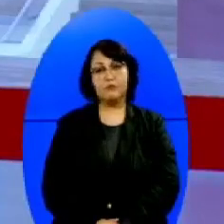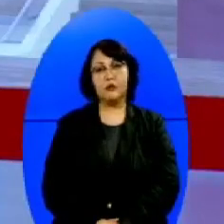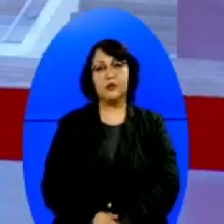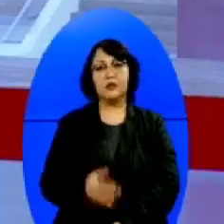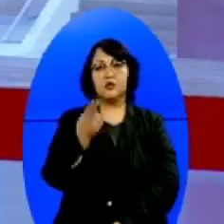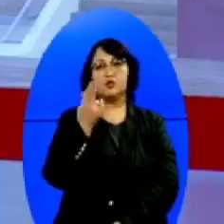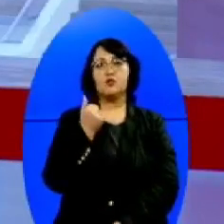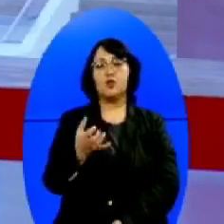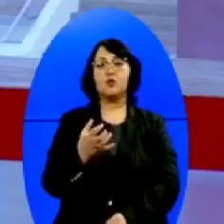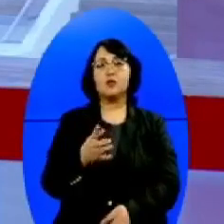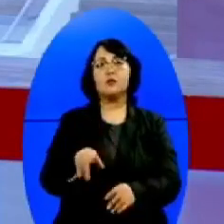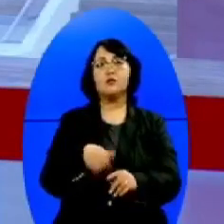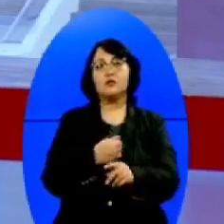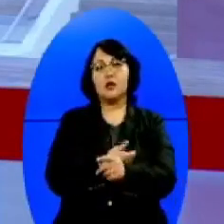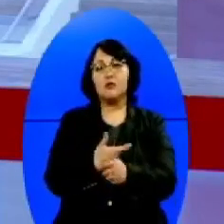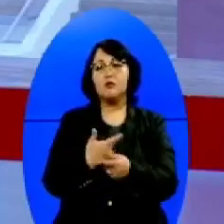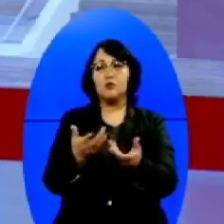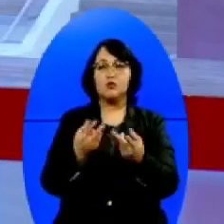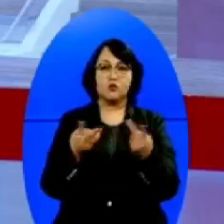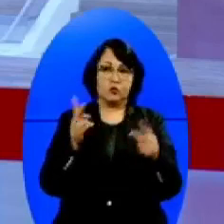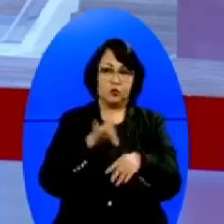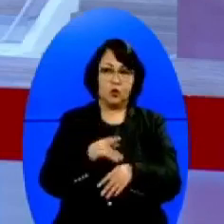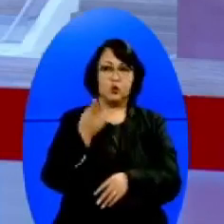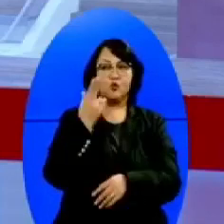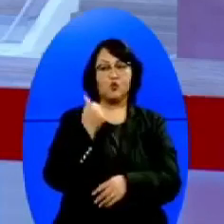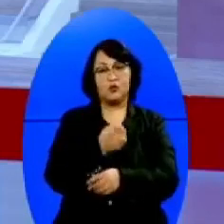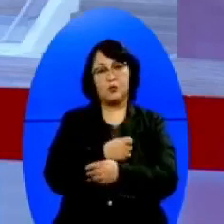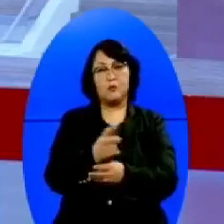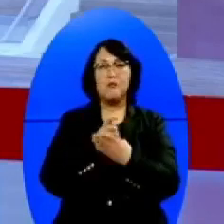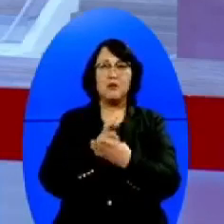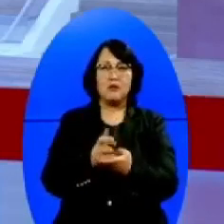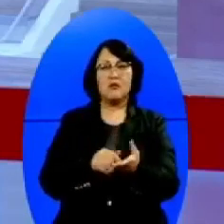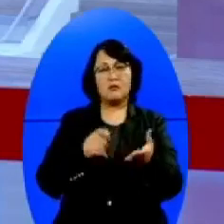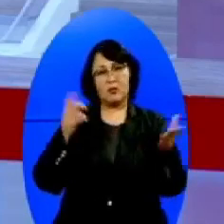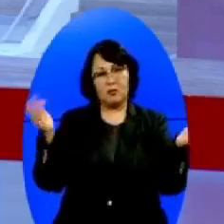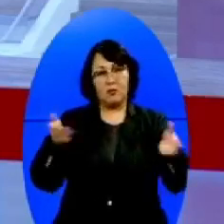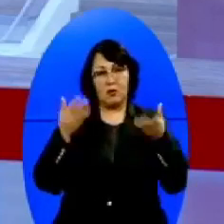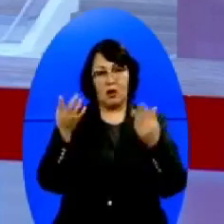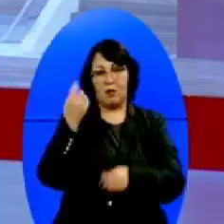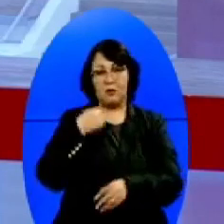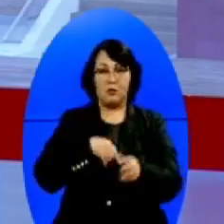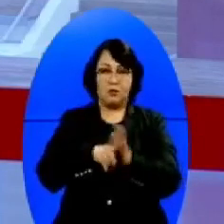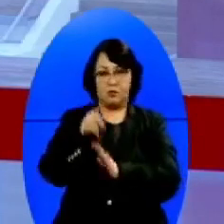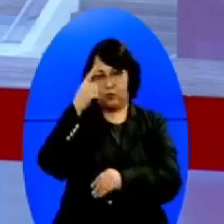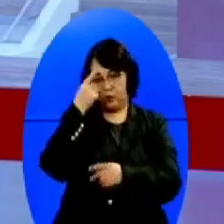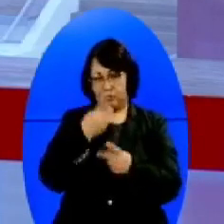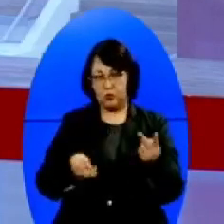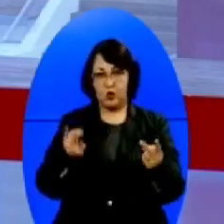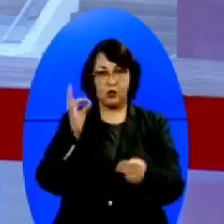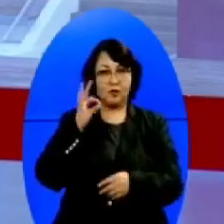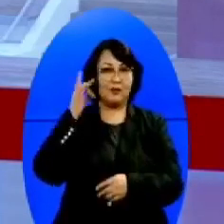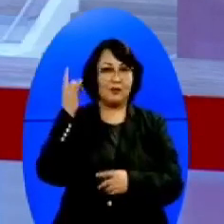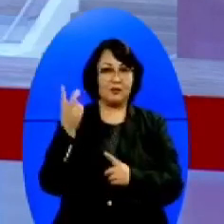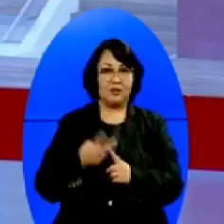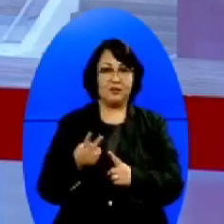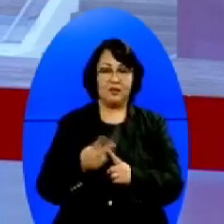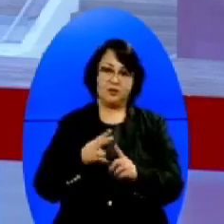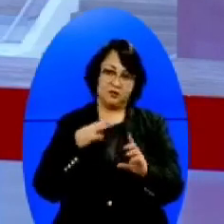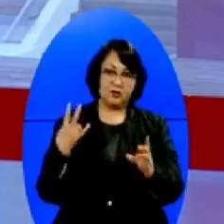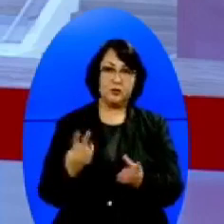Цус хэлбэл судлалын үндэсний төв цусаан билэгэлцхээ уриалгыг гаргалаа. За энэ уриалгад хамгийн ихэнд Монгол үндэсний олон нийтийн радио телевиз нэгдэж